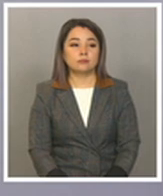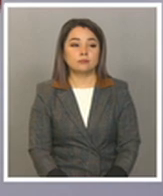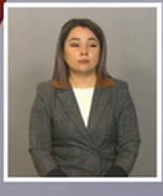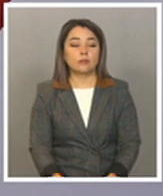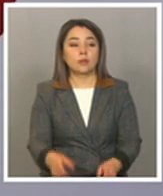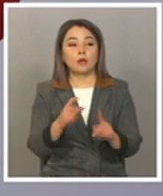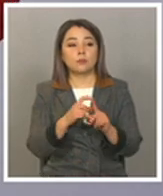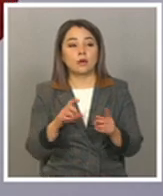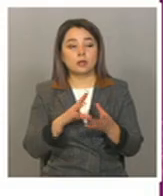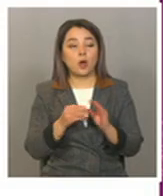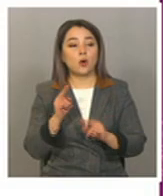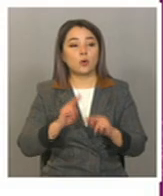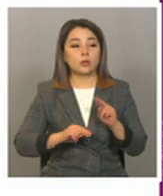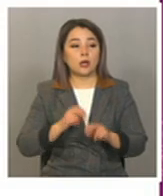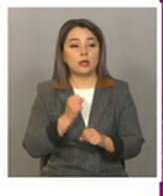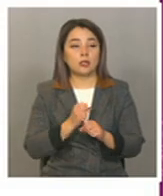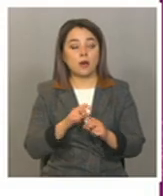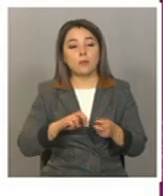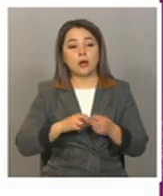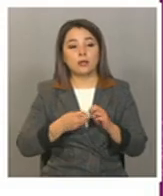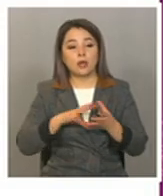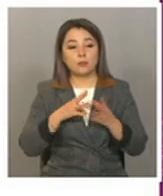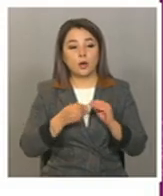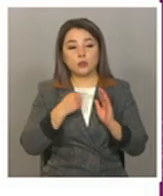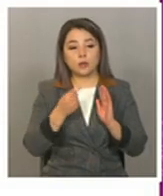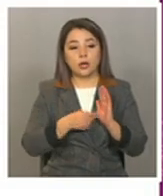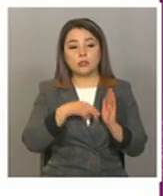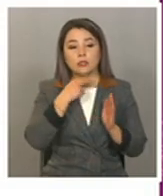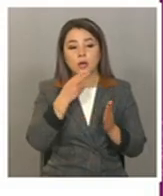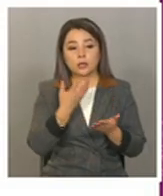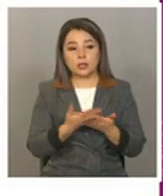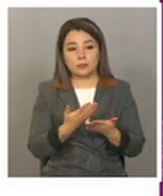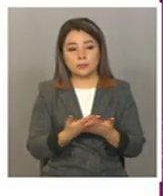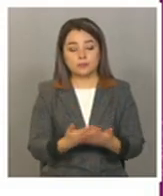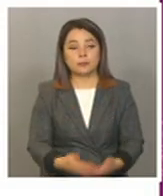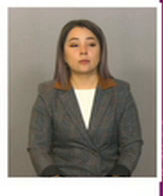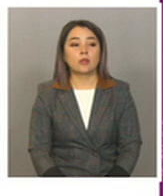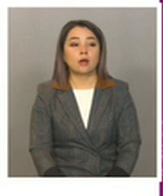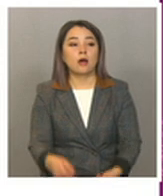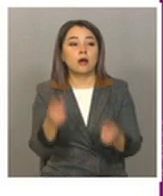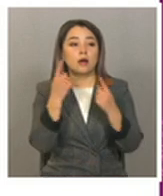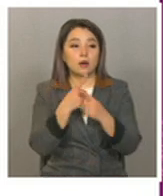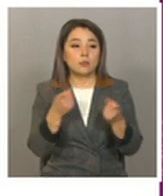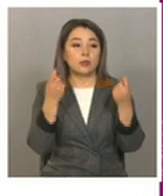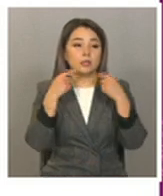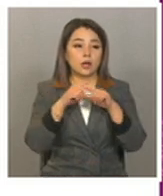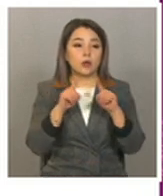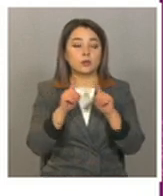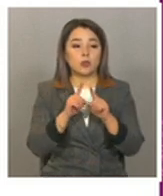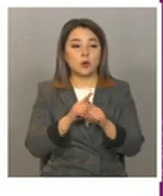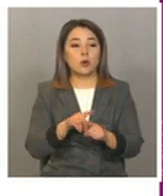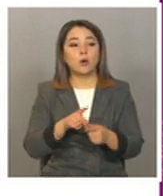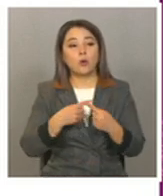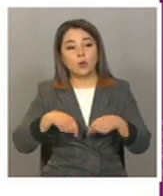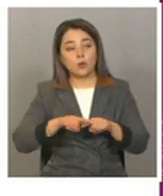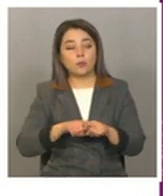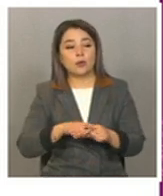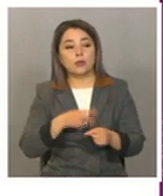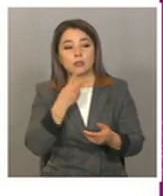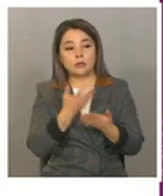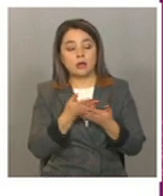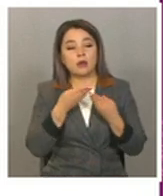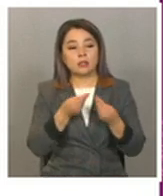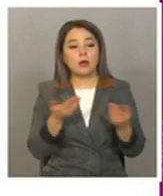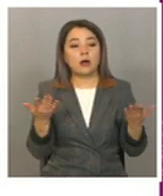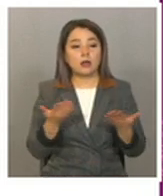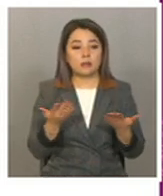Мәтін бойынша құрастырылған проблемалық сұрақтарға назар аударайық. Ақпараттық технологияның қоғамға тигізер әсері